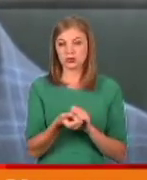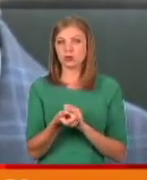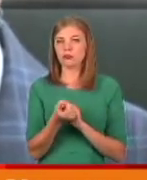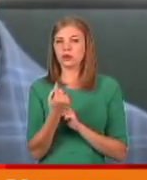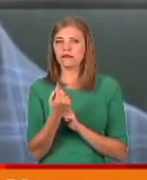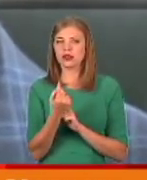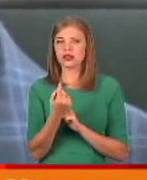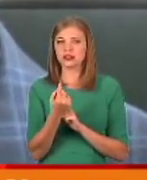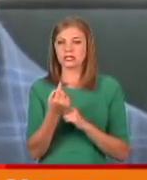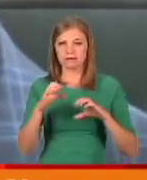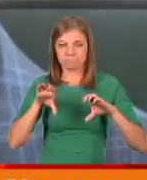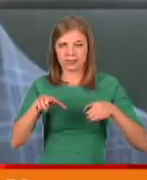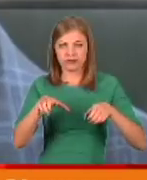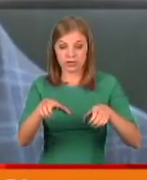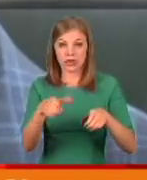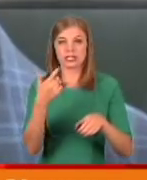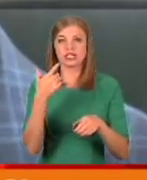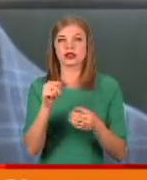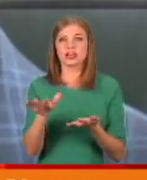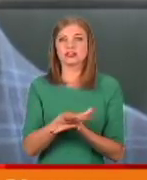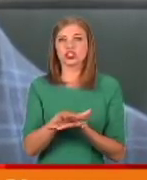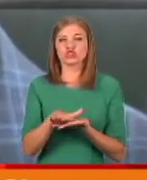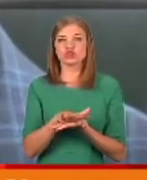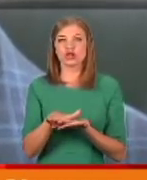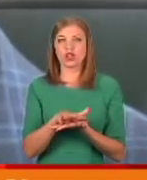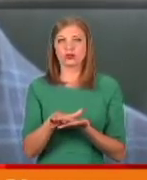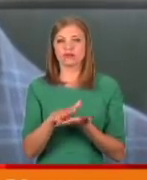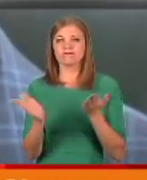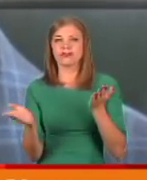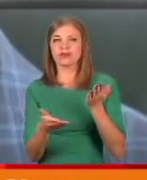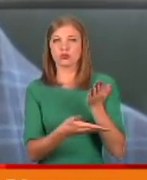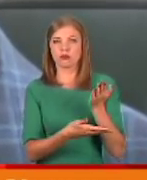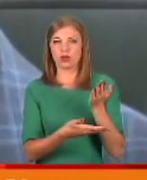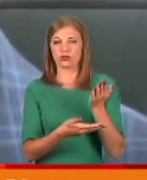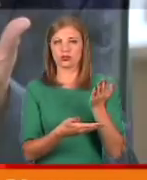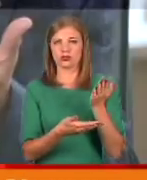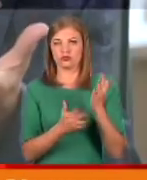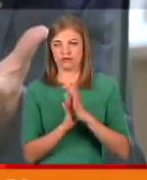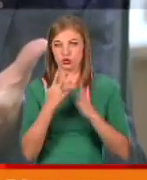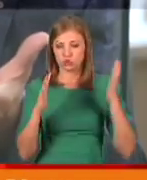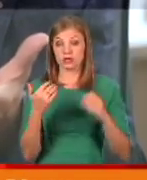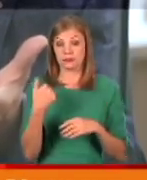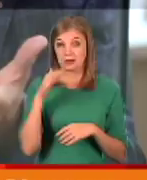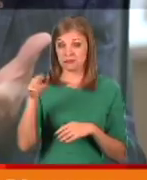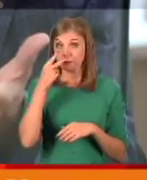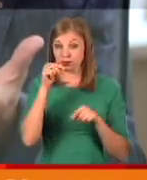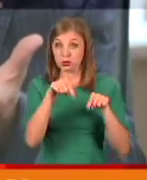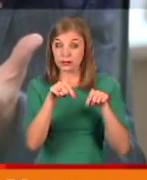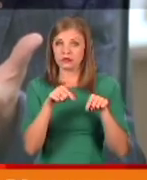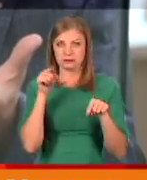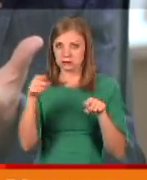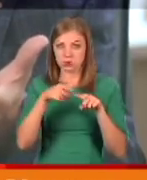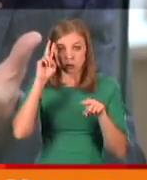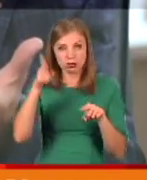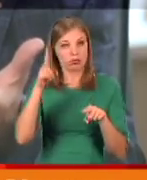появилися квадратики, де зачищають, вирубають джунглі. Я кажу, подивіться, ви ж цього